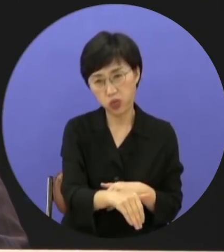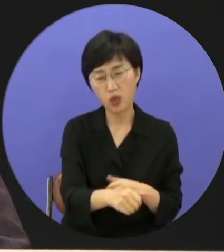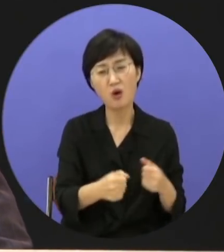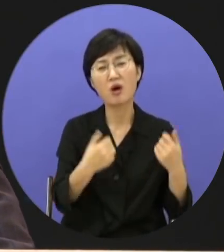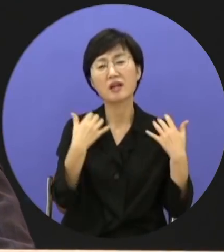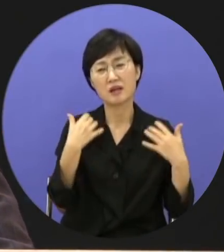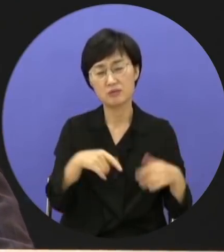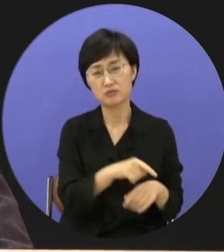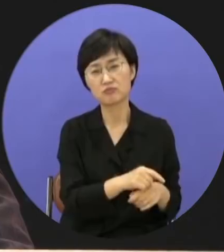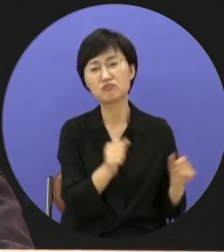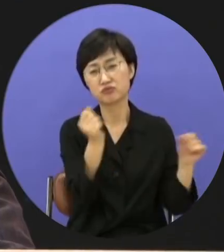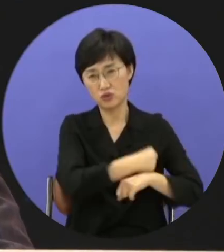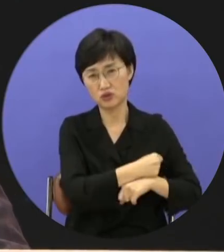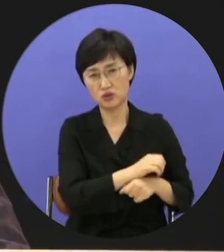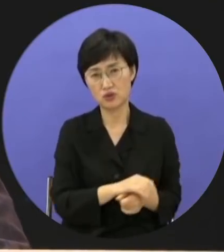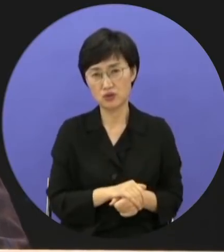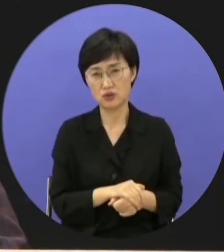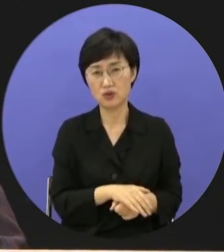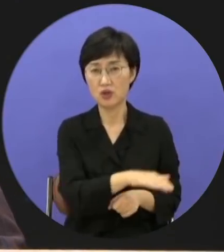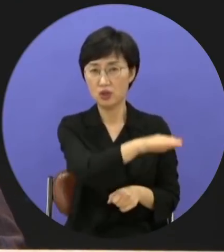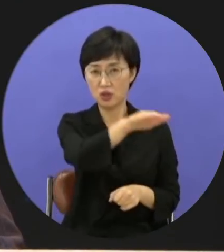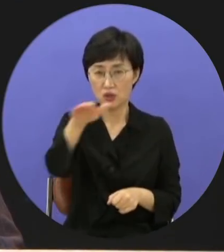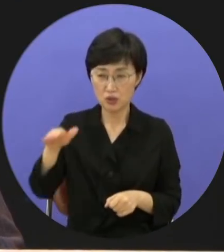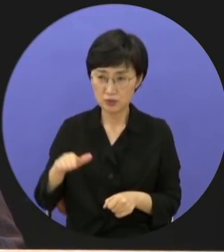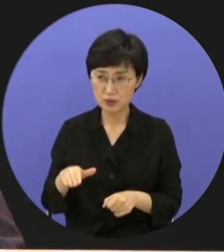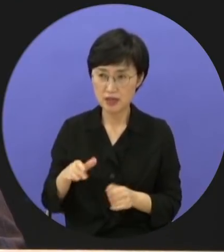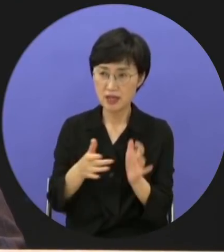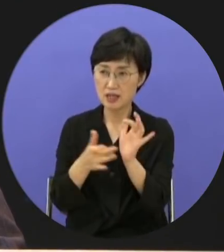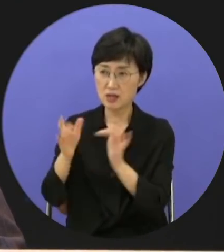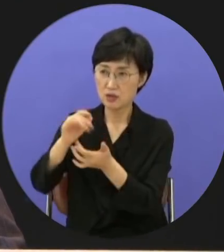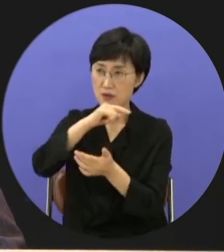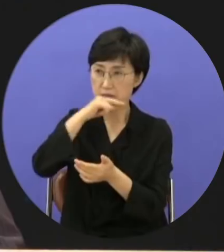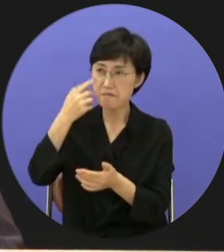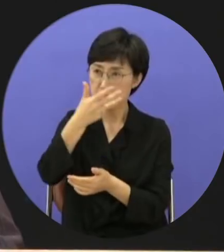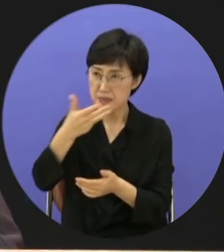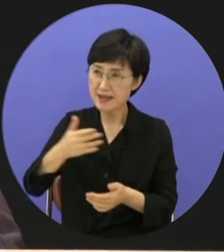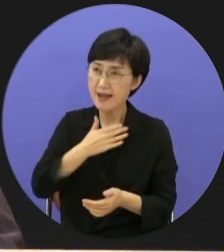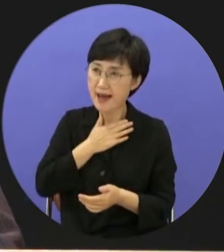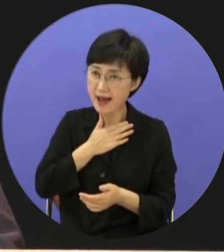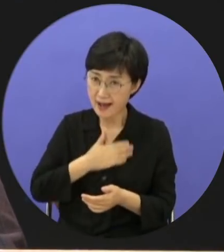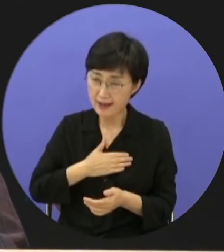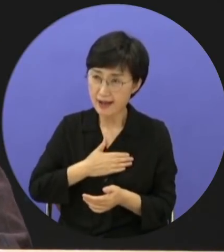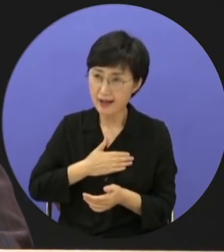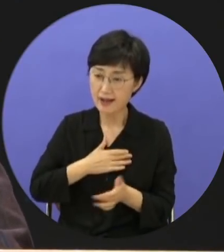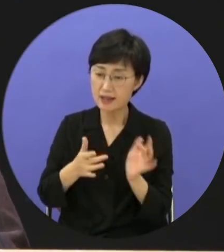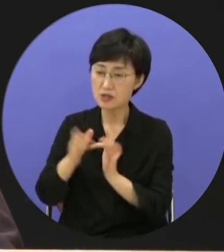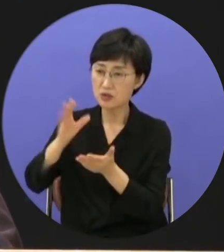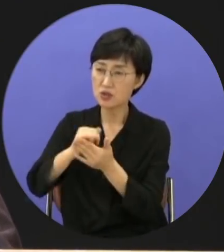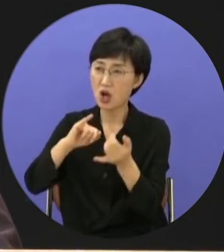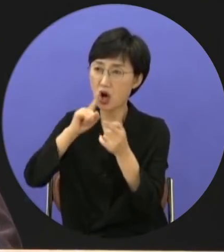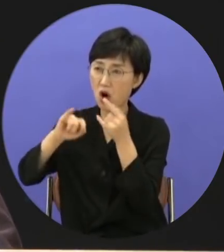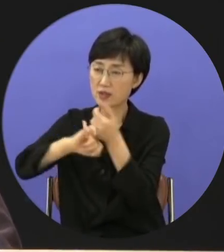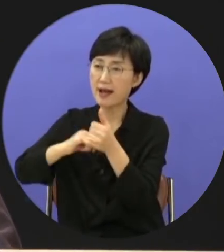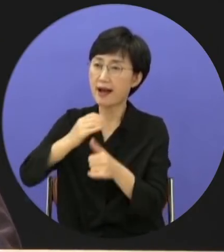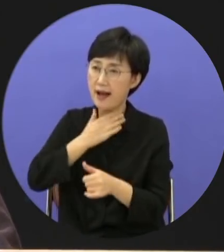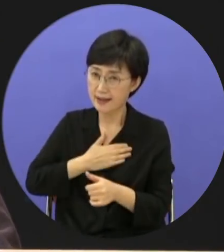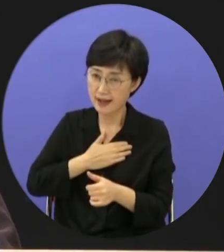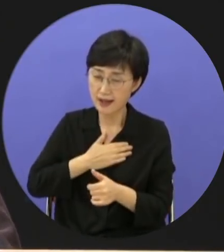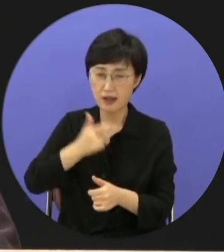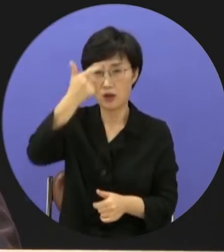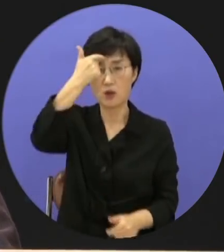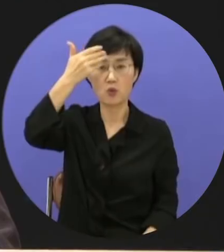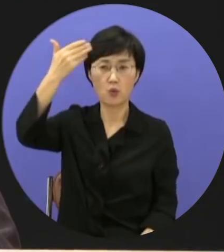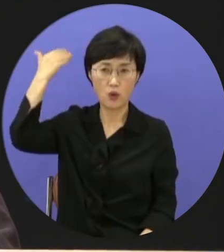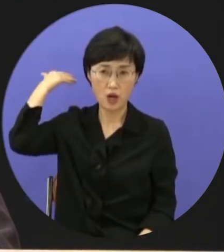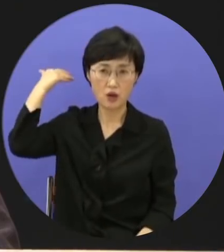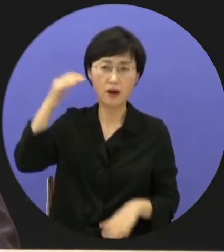있어야 여러분의 모든 과거는 무너지는 겁니다. You need to know this in order for all of your past to be completely resolved.